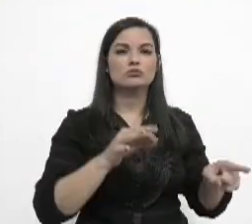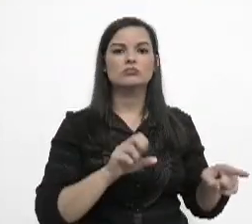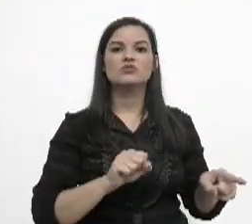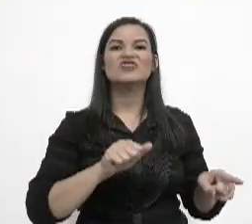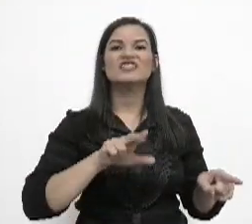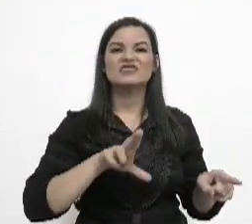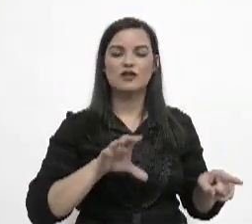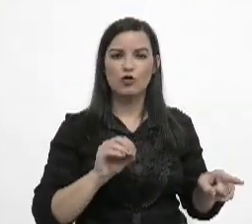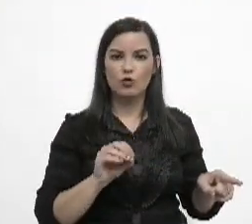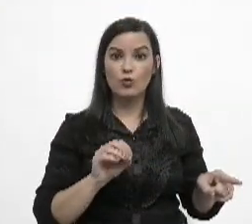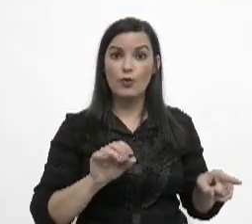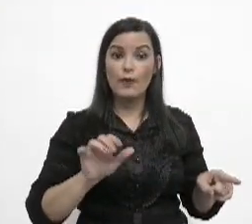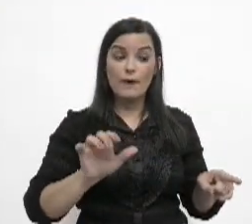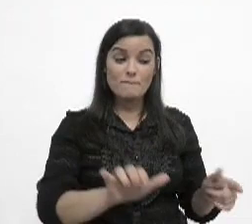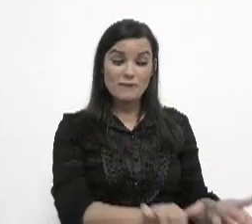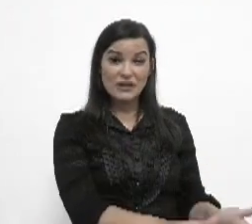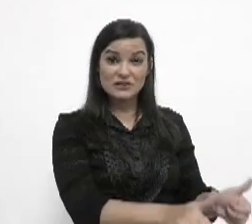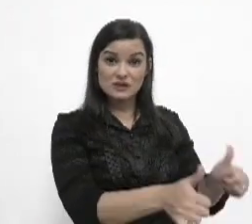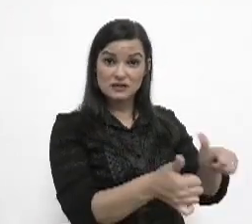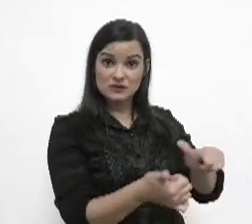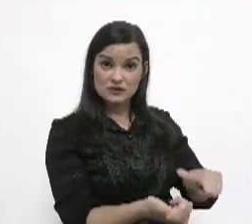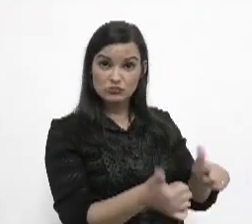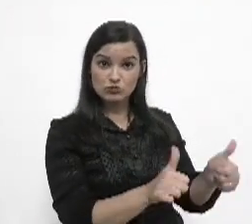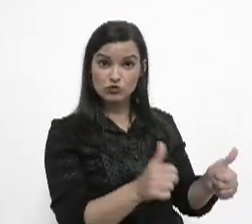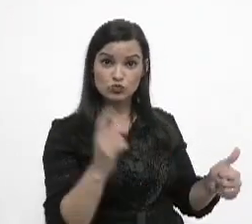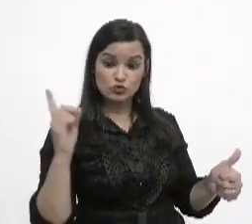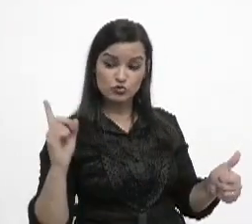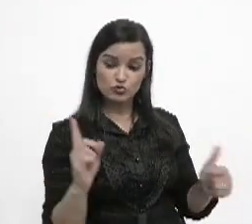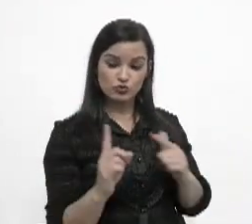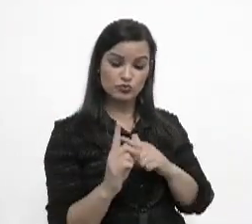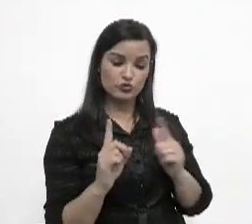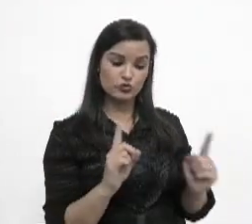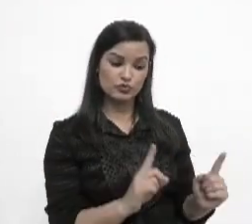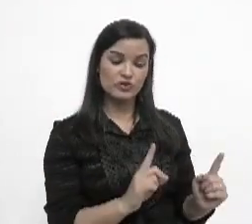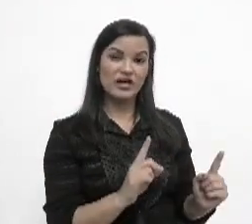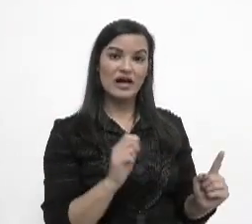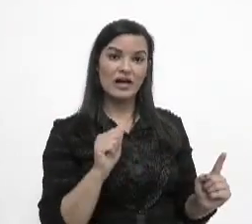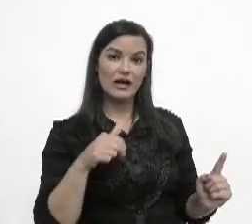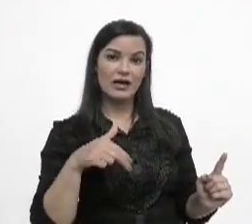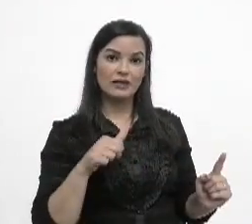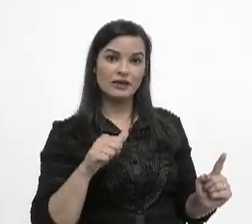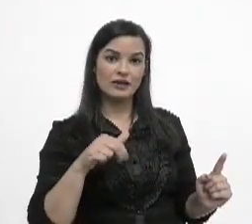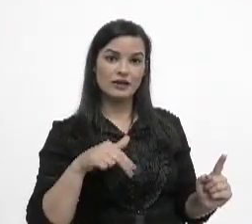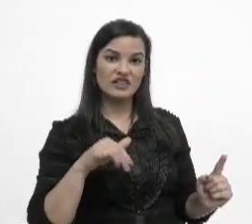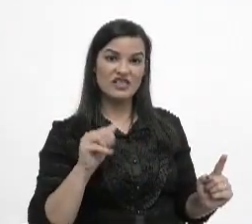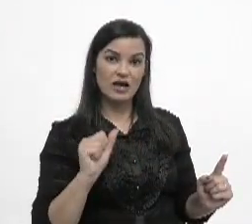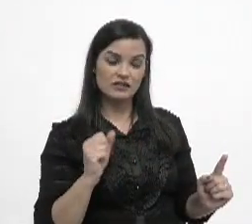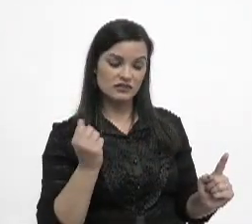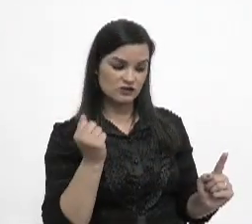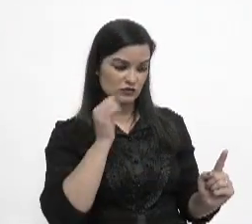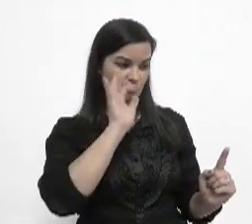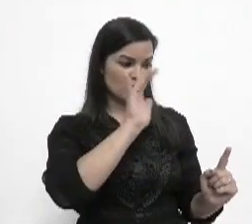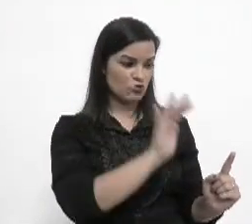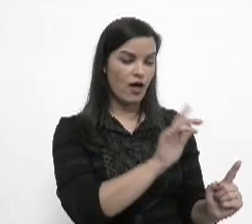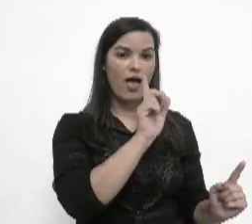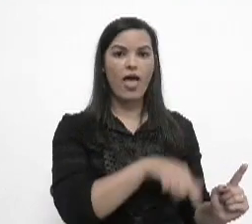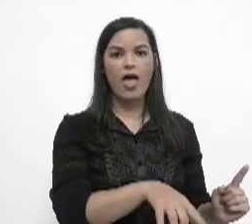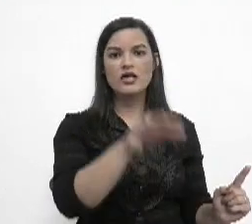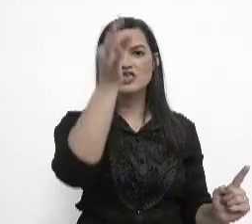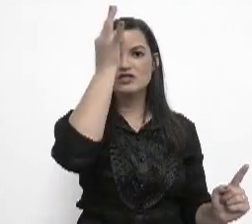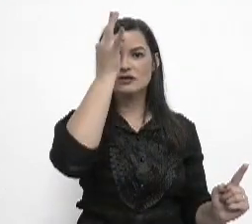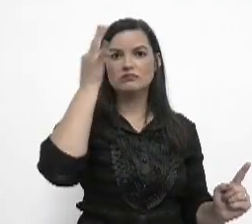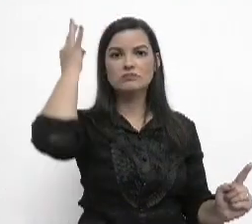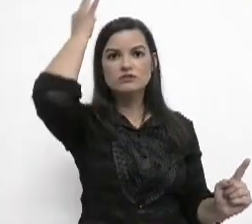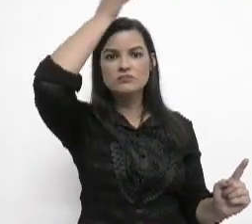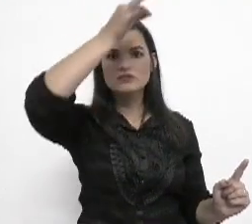para Saulo naquele momento foi o batizar do Espírito Santo. 우리가 하늘을 보는 것은 우리의 의지대로 되지 않습니다. Olhar para os céus, as